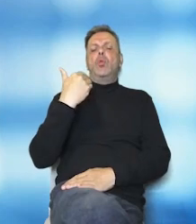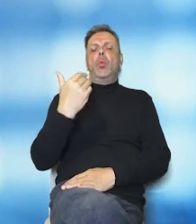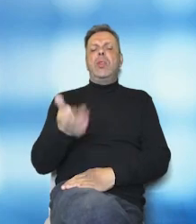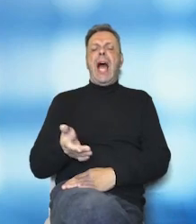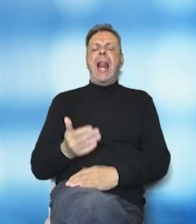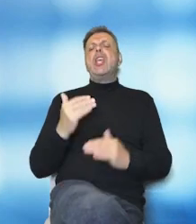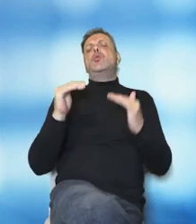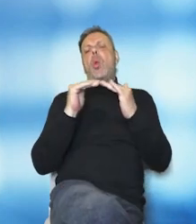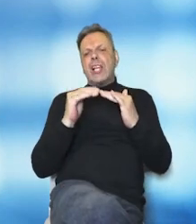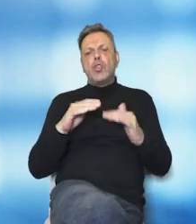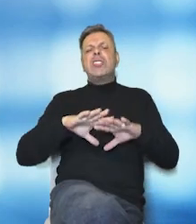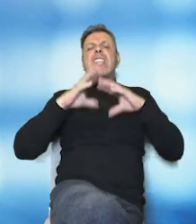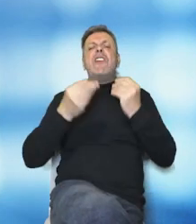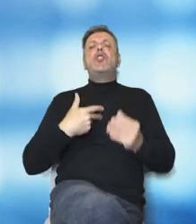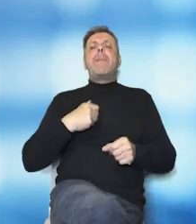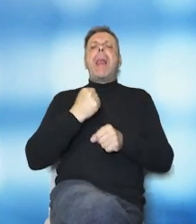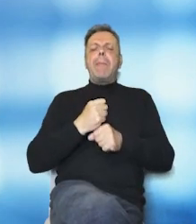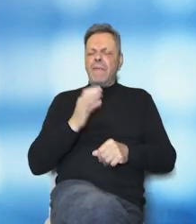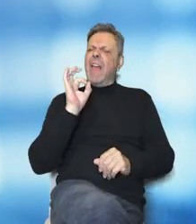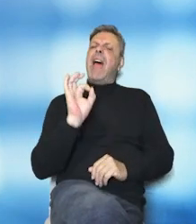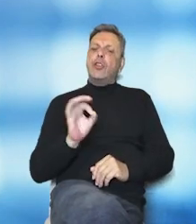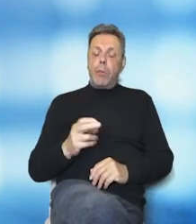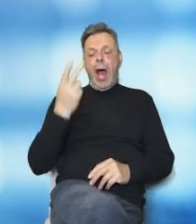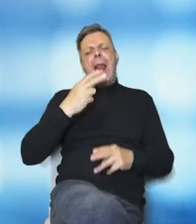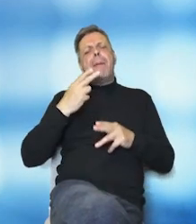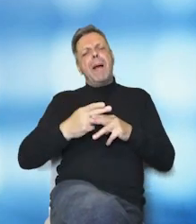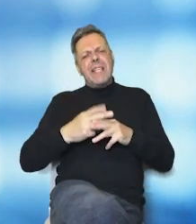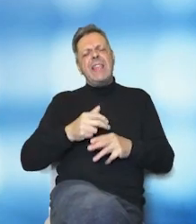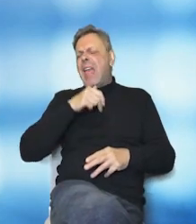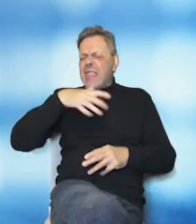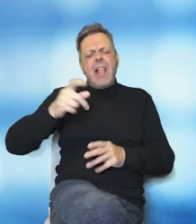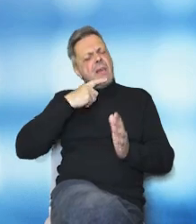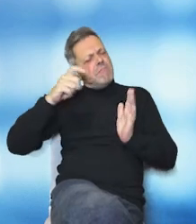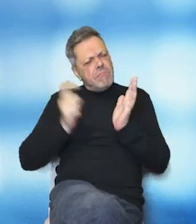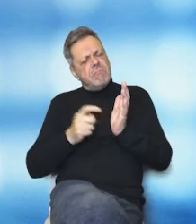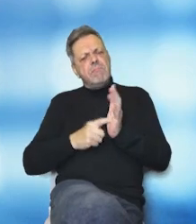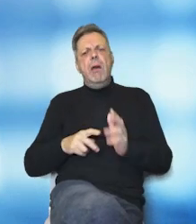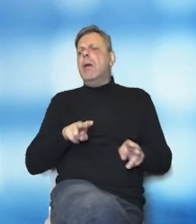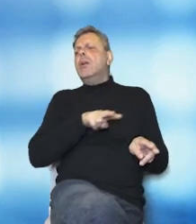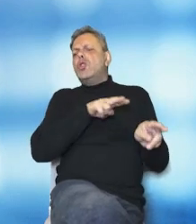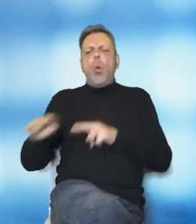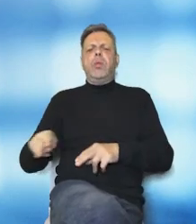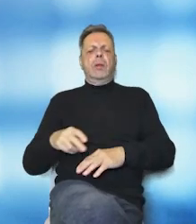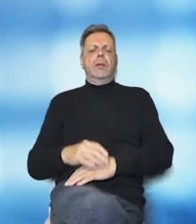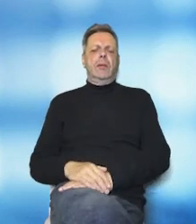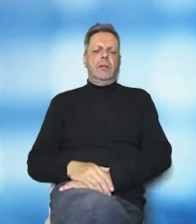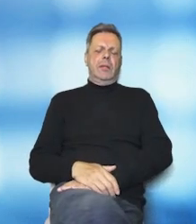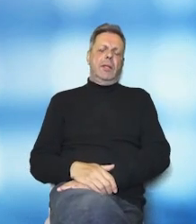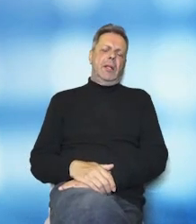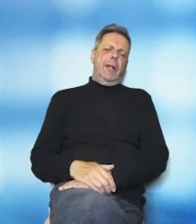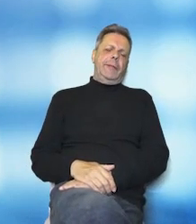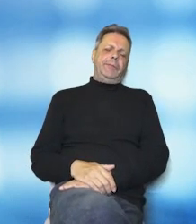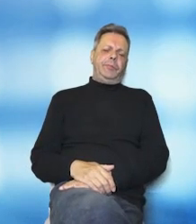dali suglasnost da je to sve što sam napravila, da je uredno, ali pacijent je dalje tražila nekakvu sudski, ne baš sudski spor, nego